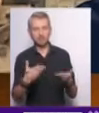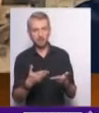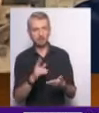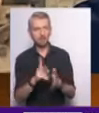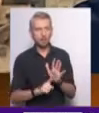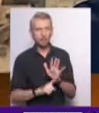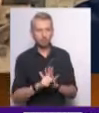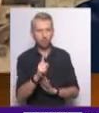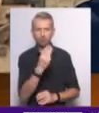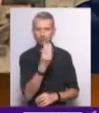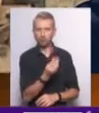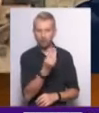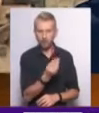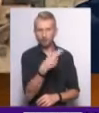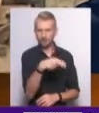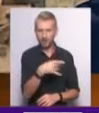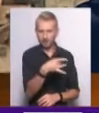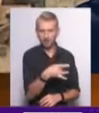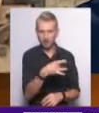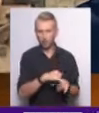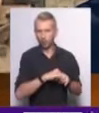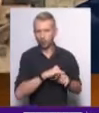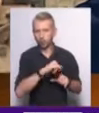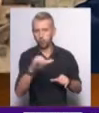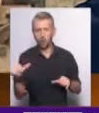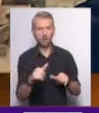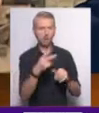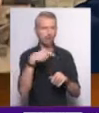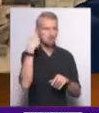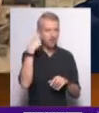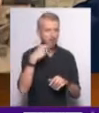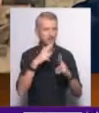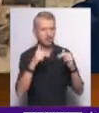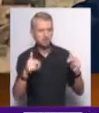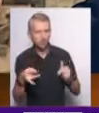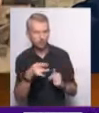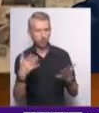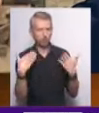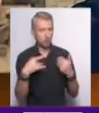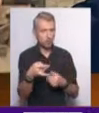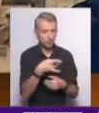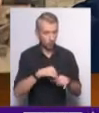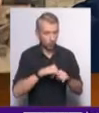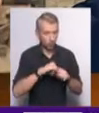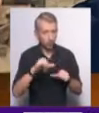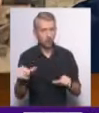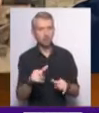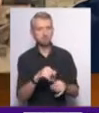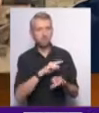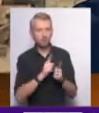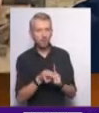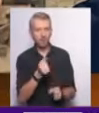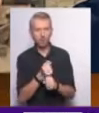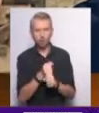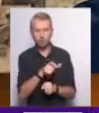з Троєщини, почалися з Деснянського району, зараз і на Дарниці, в Дніпровському, і в Святошинському районі, навпаки, робить людей